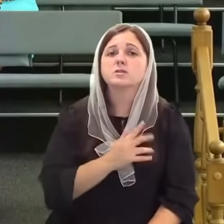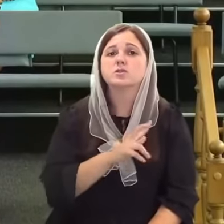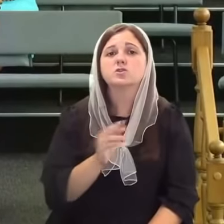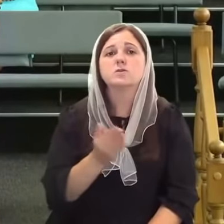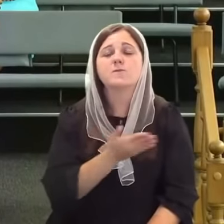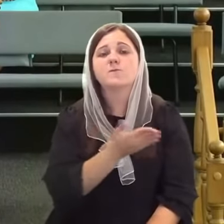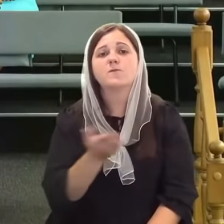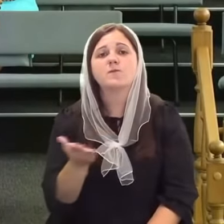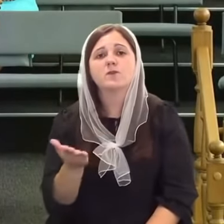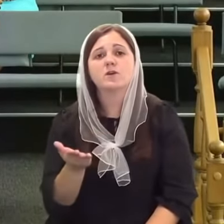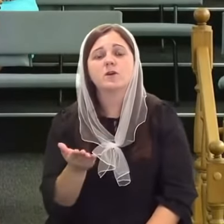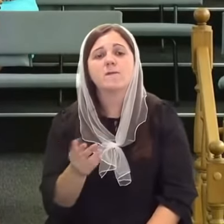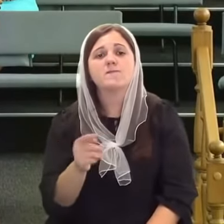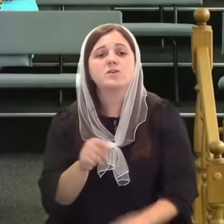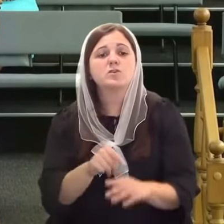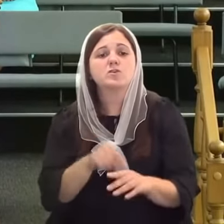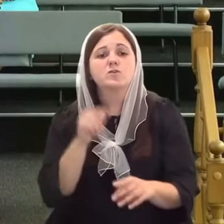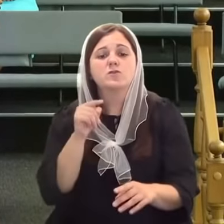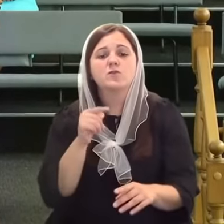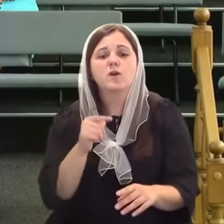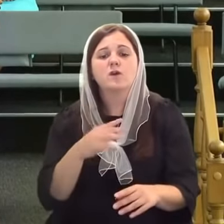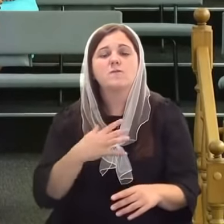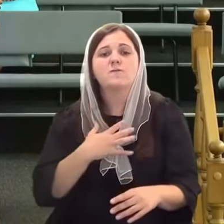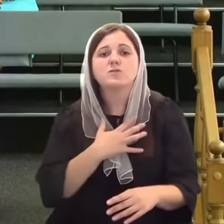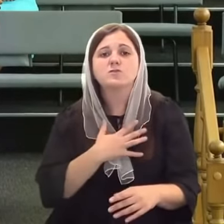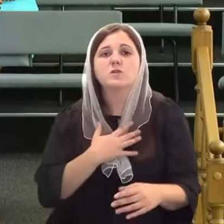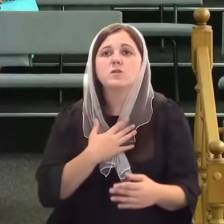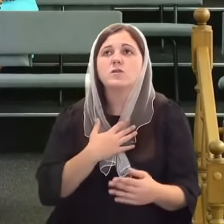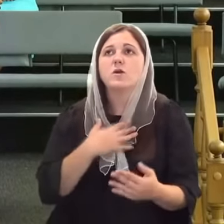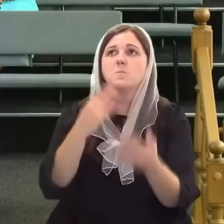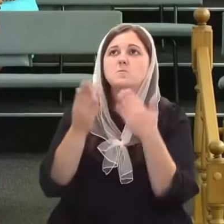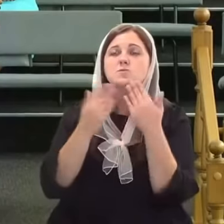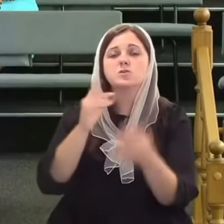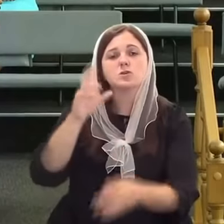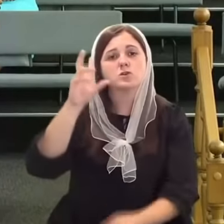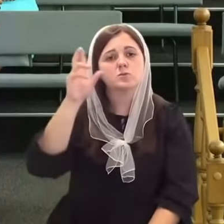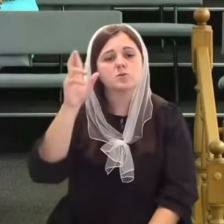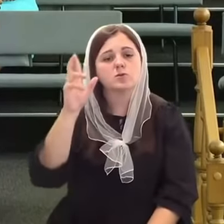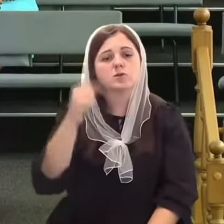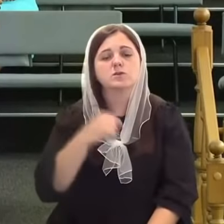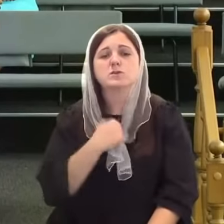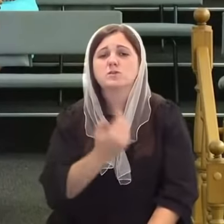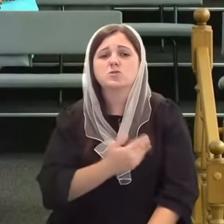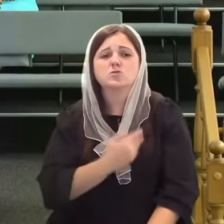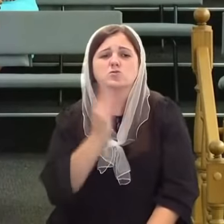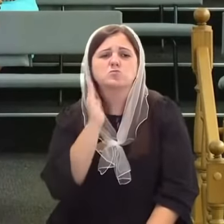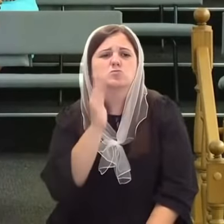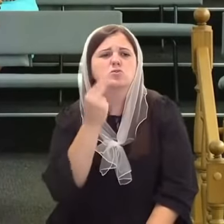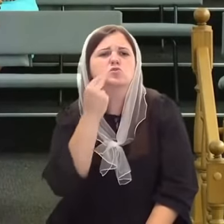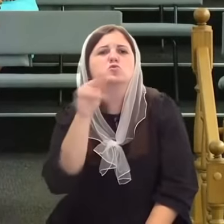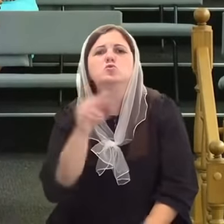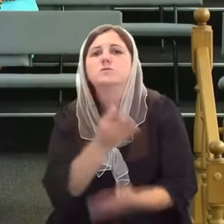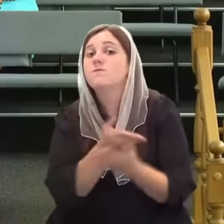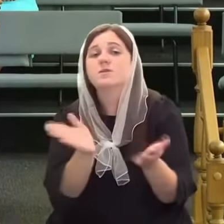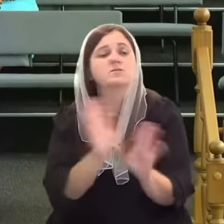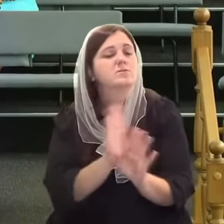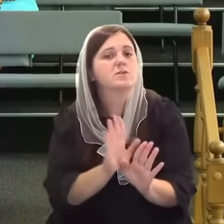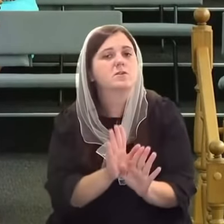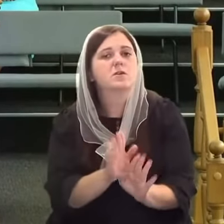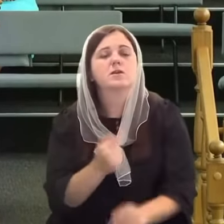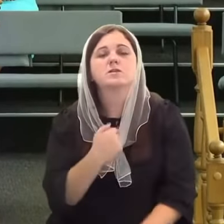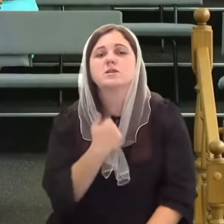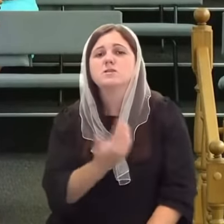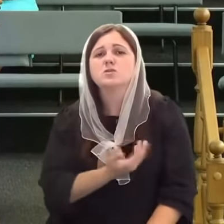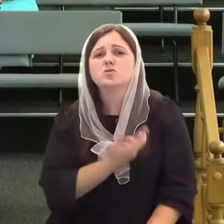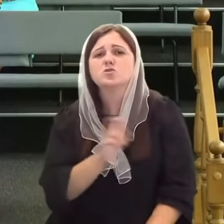мы переживали и отношения с Богом. Я не хочу показаться лучшим вас. Я не хочу, чтобы кто-то